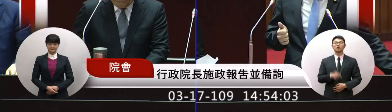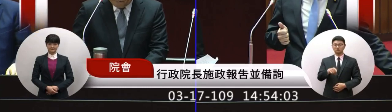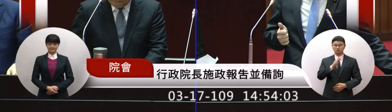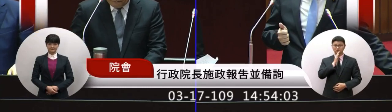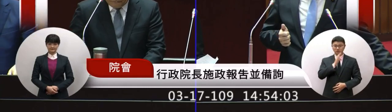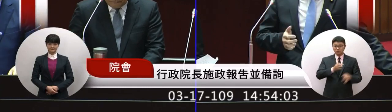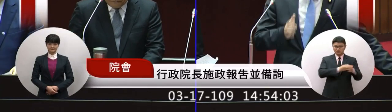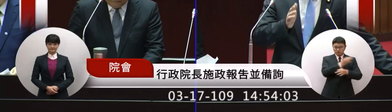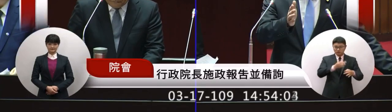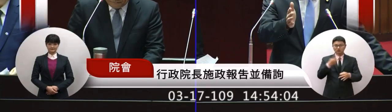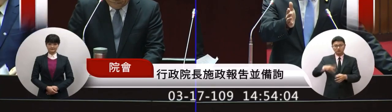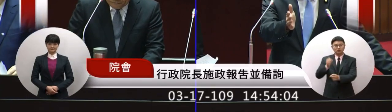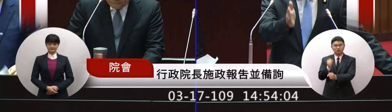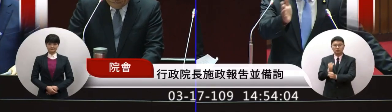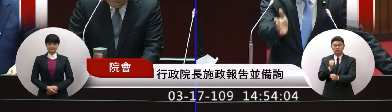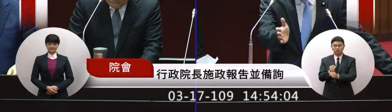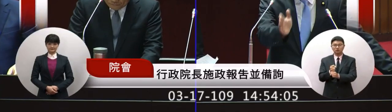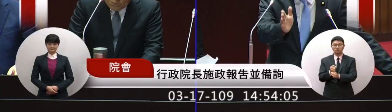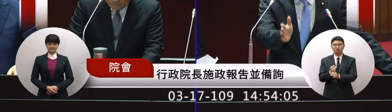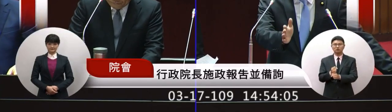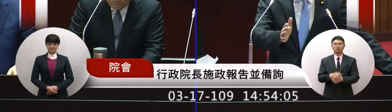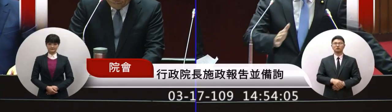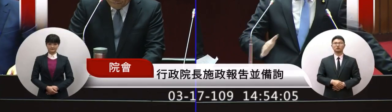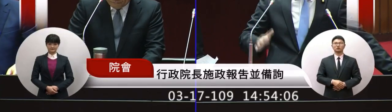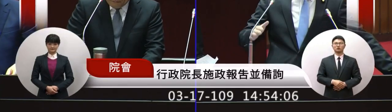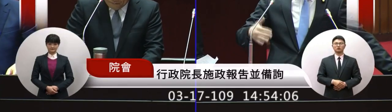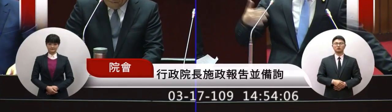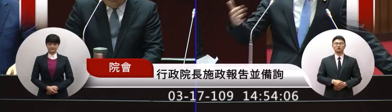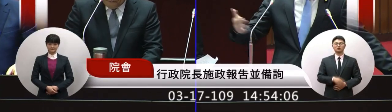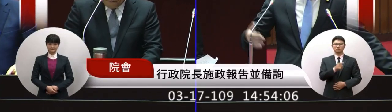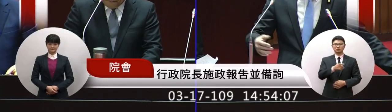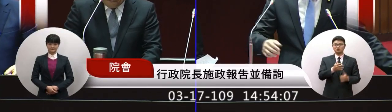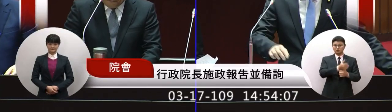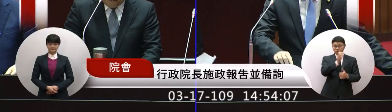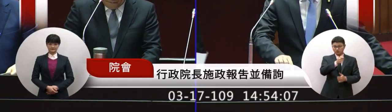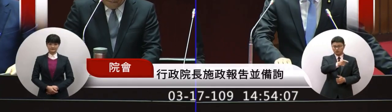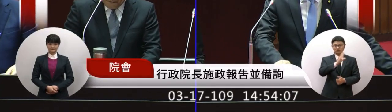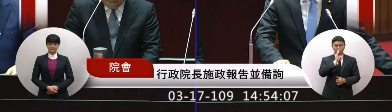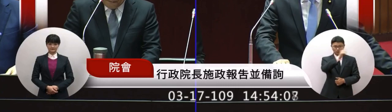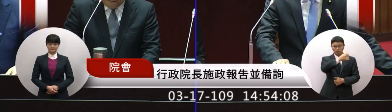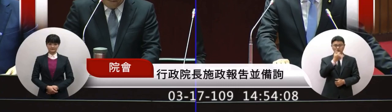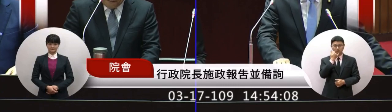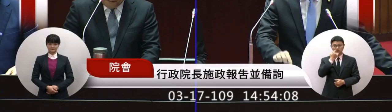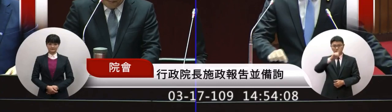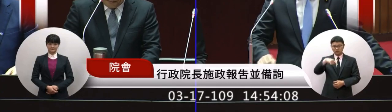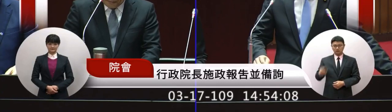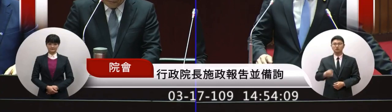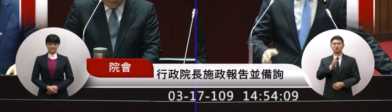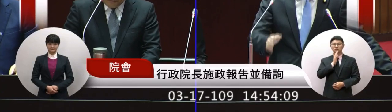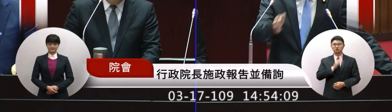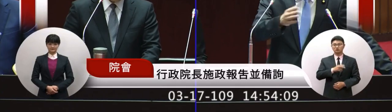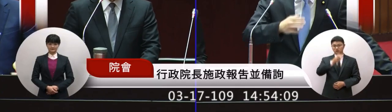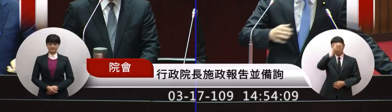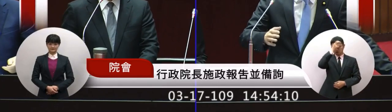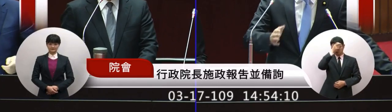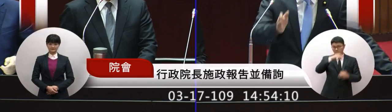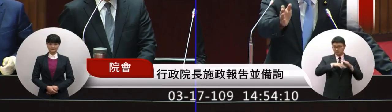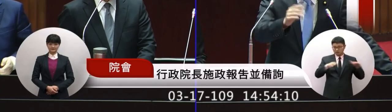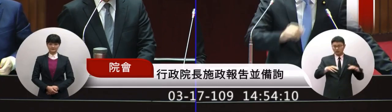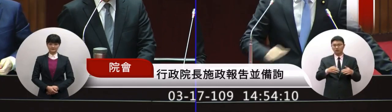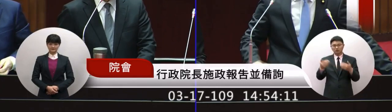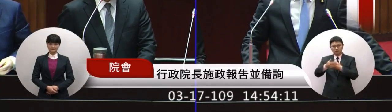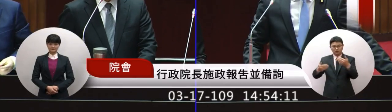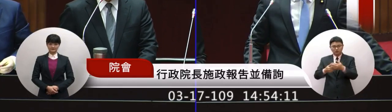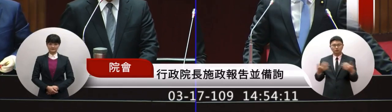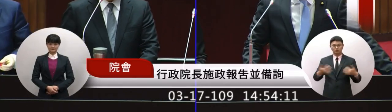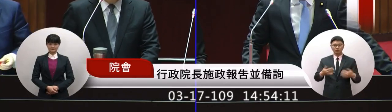业，这个总裁可以回去没有关系哈，这个等一下是有关于治安跟交安，我们全部一起结束